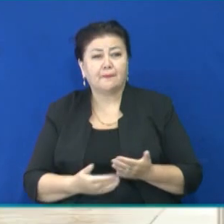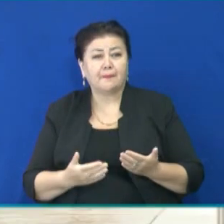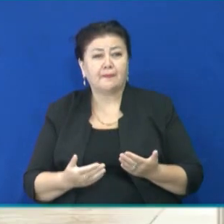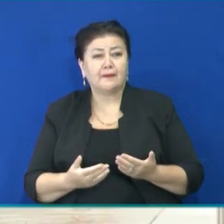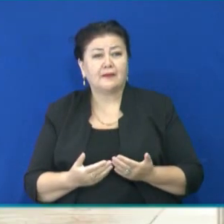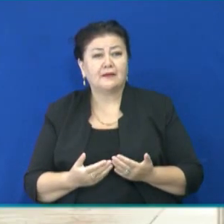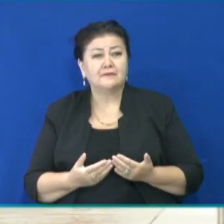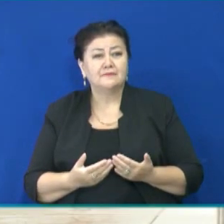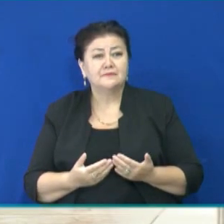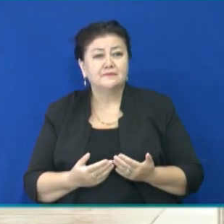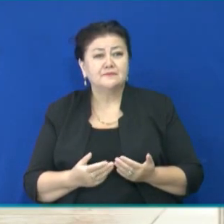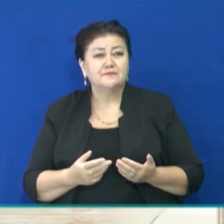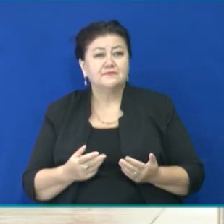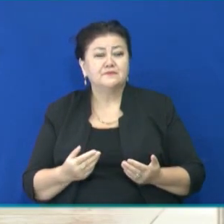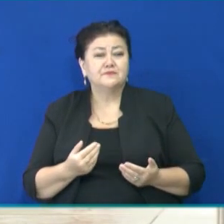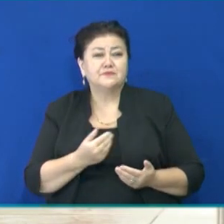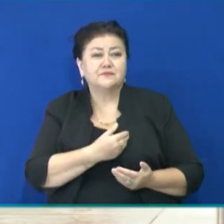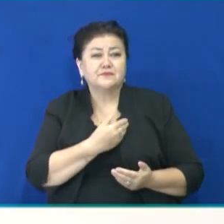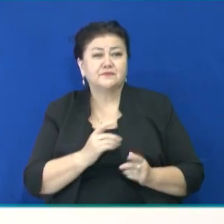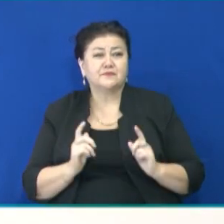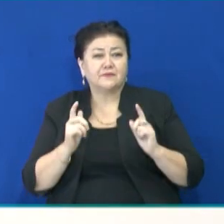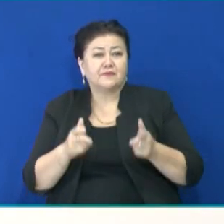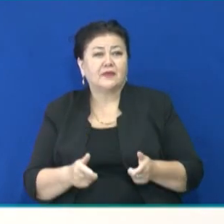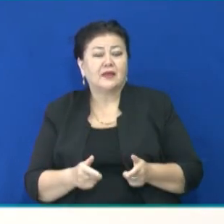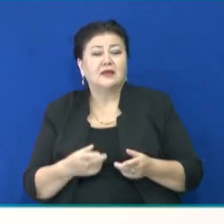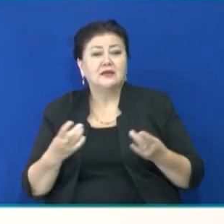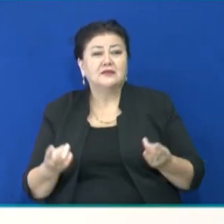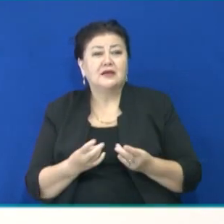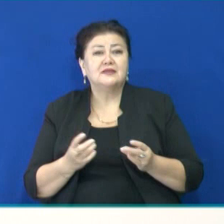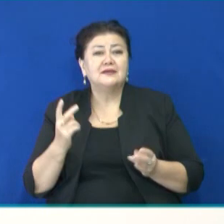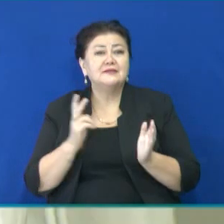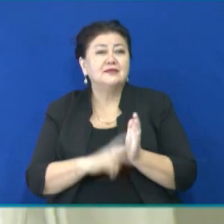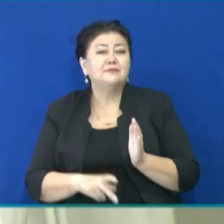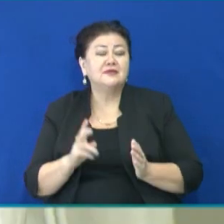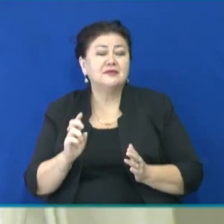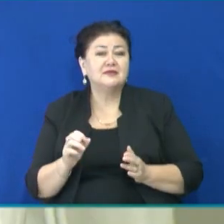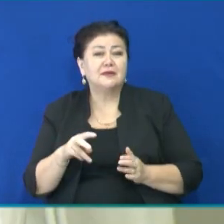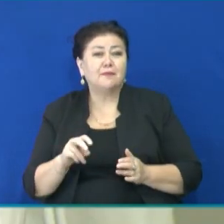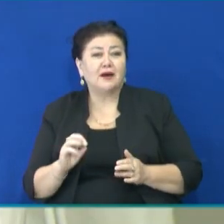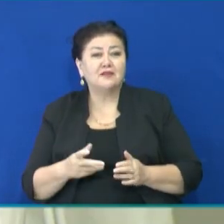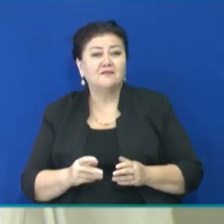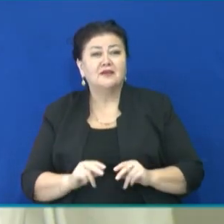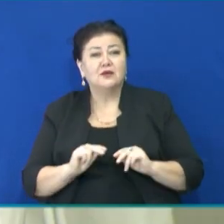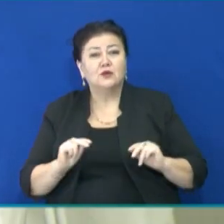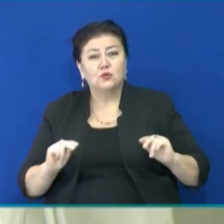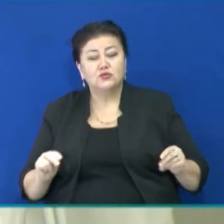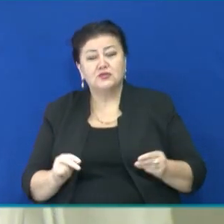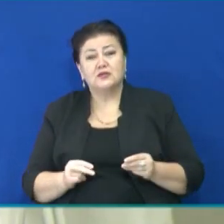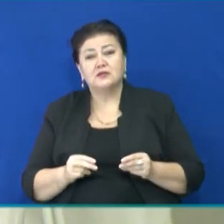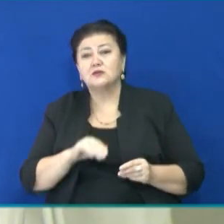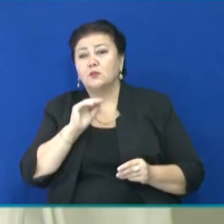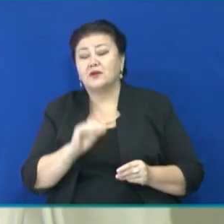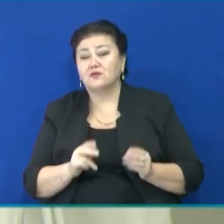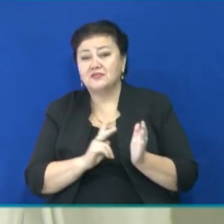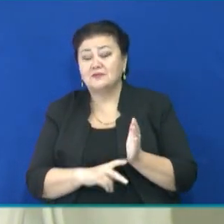байланысты. Үміткер байқауға қатысу үшін кемінде 70 балл жинау қажет, ал құқық пен педагогикалық мамандықтарға түсуге 75 балл болуы